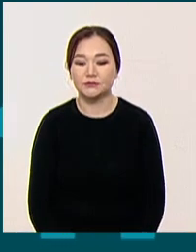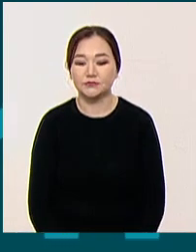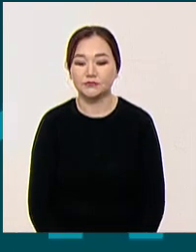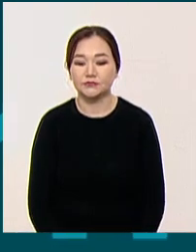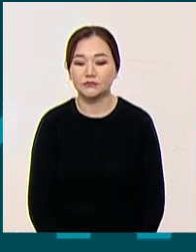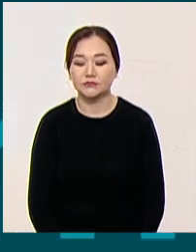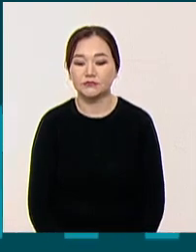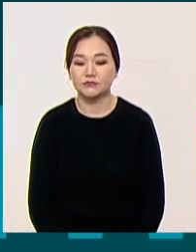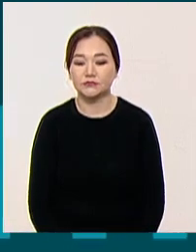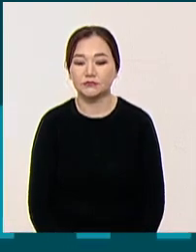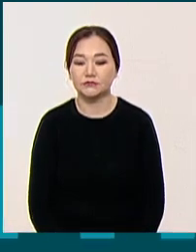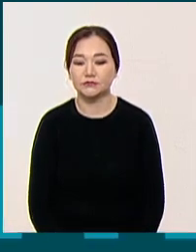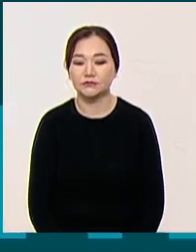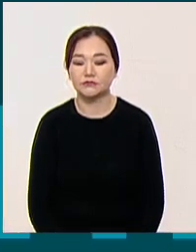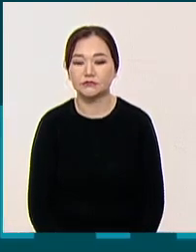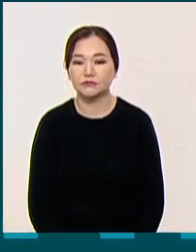Уволили!